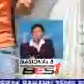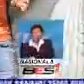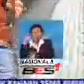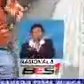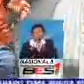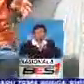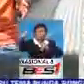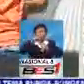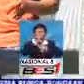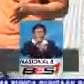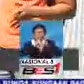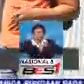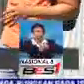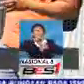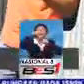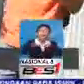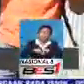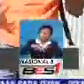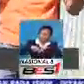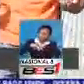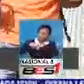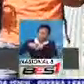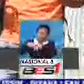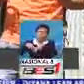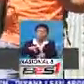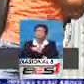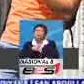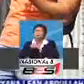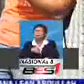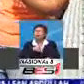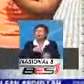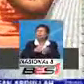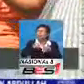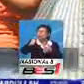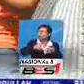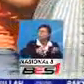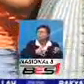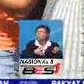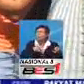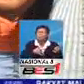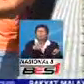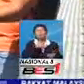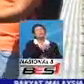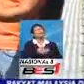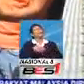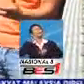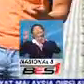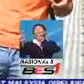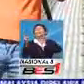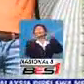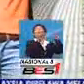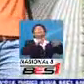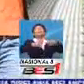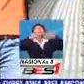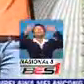jauh, tapi percayalah apabila anda berjalan, anda tidak akan dapat merasa betapa jauhnya jarak ini kerana dapat menikmati dan juga dapat